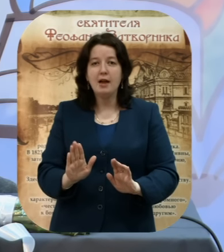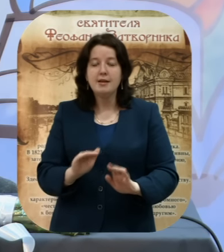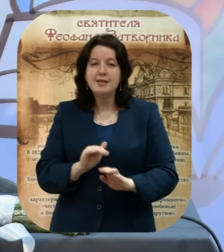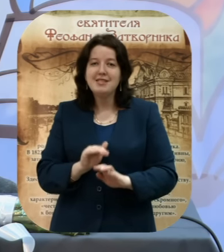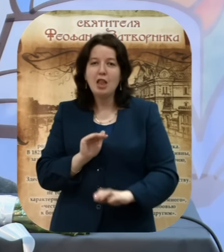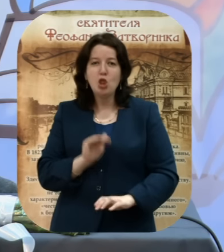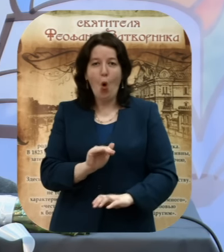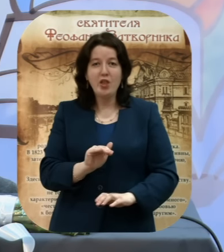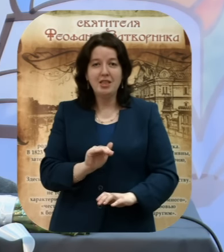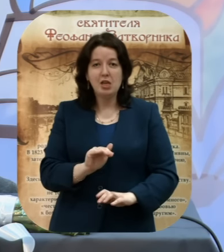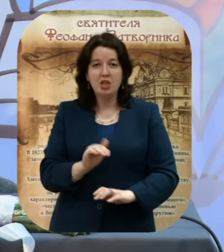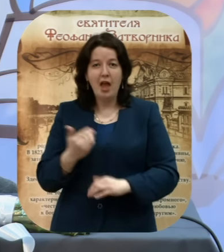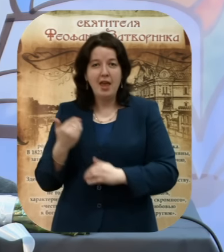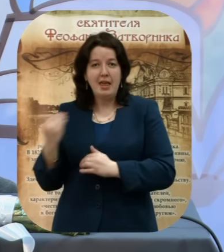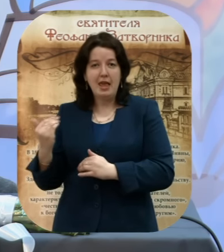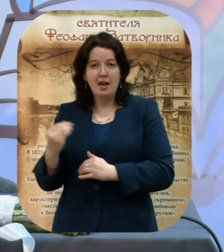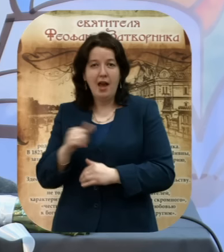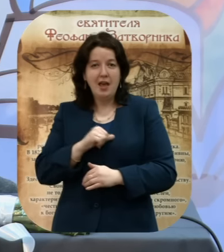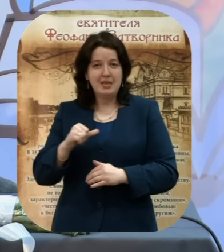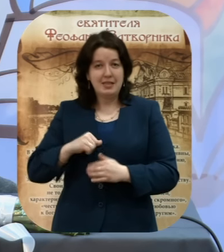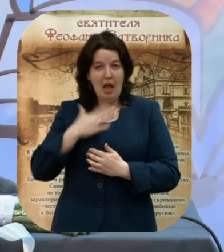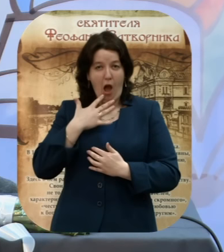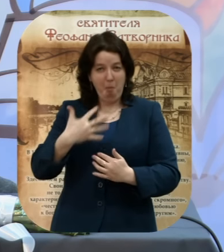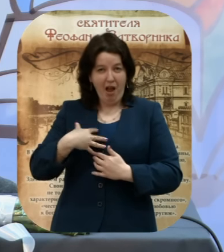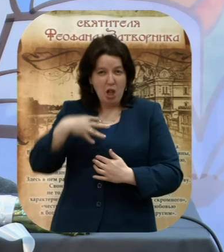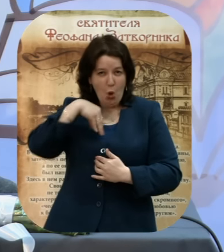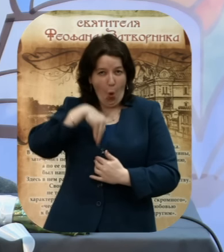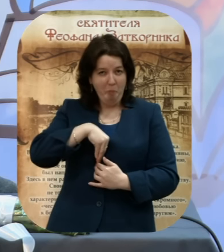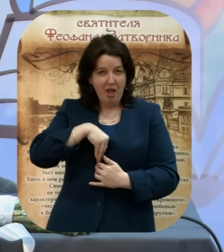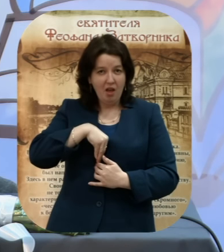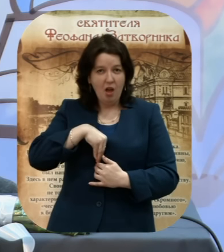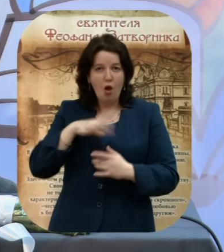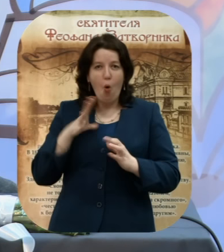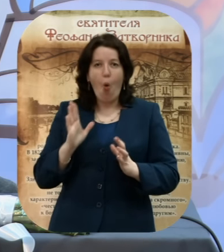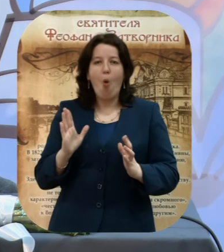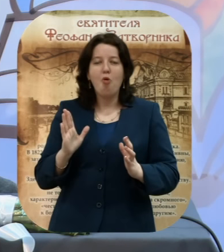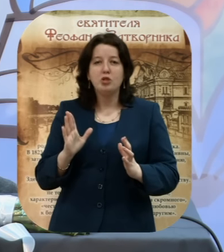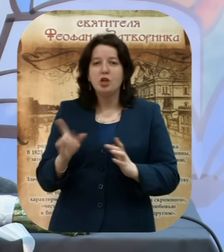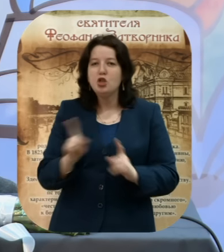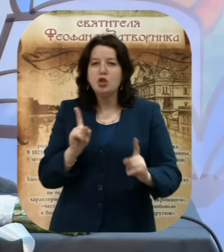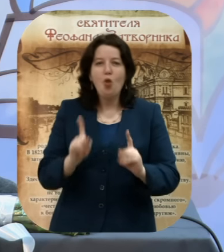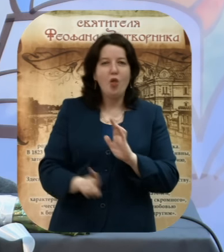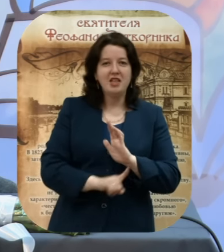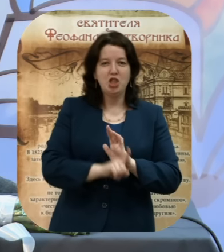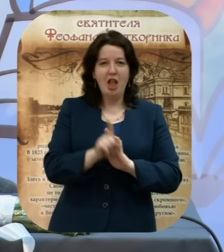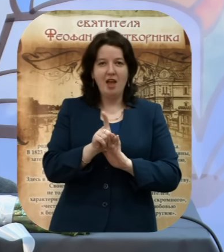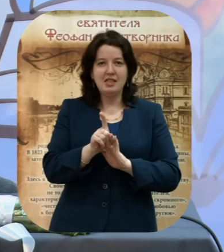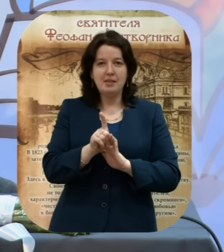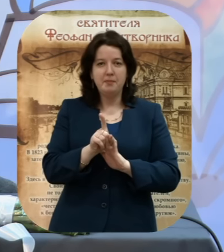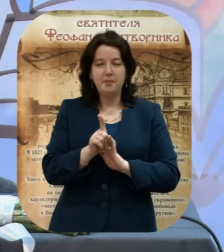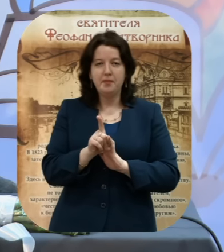затронешь их самолюбие, о Боже мой, что начинается.